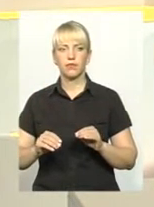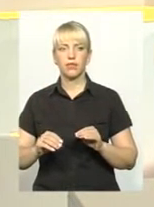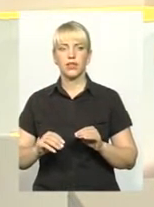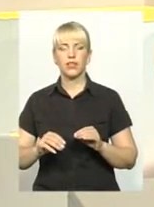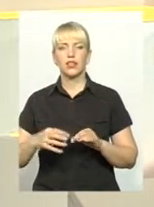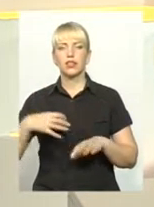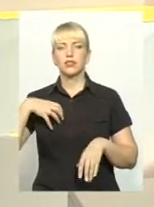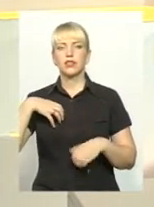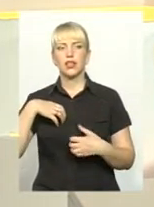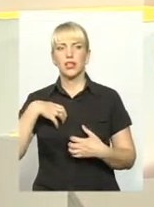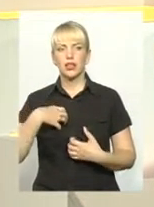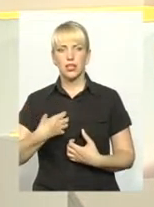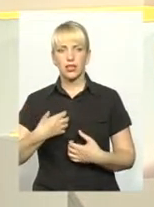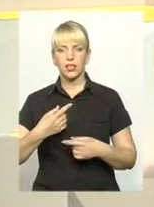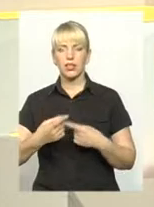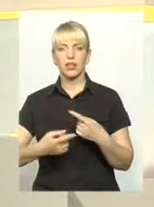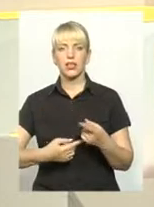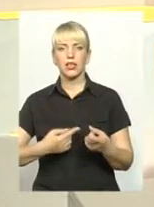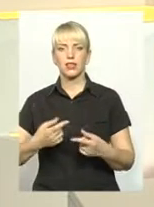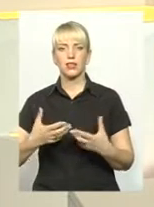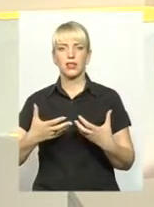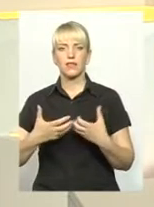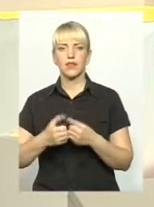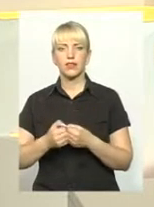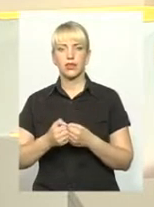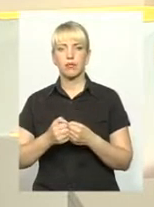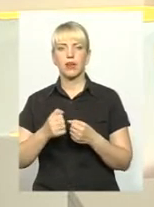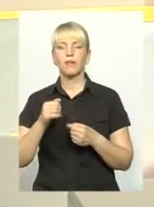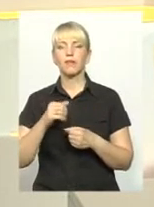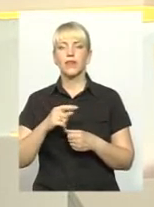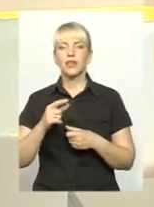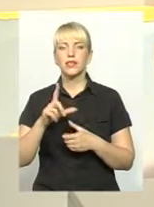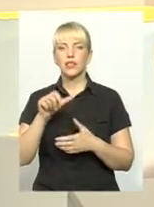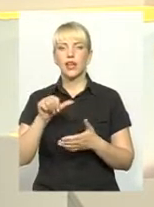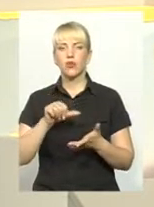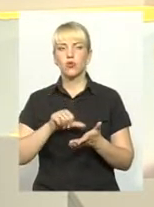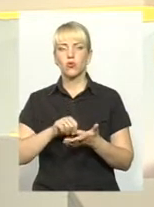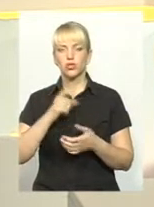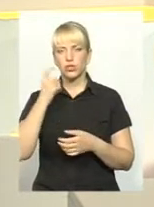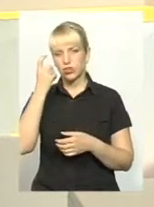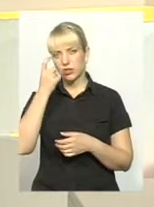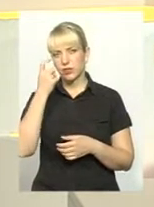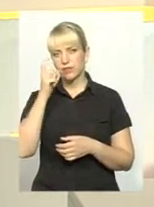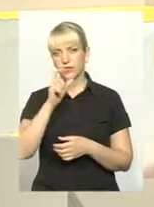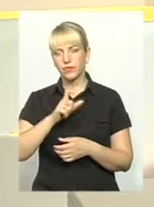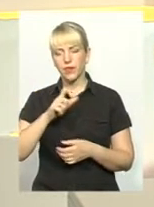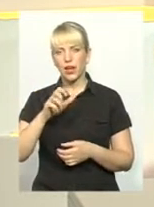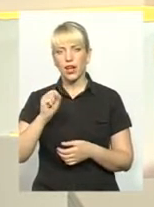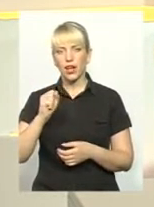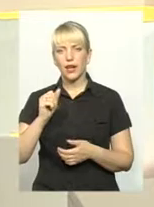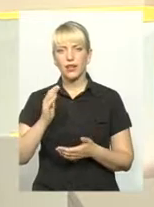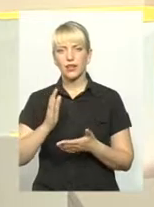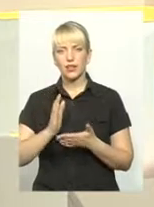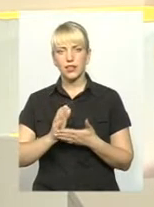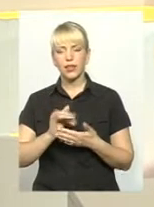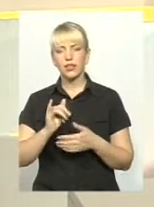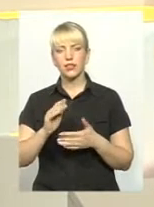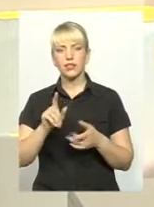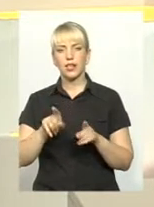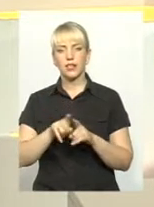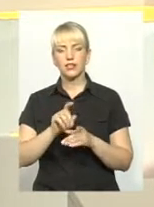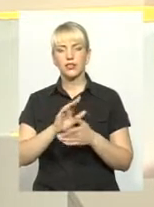гірких наслідків ДТП за участю нетверезих водіїв. З іншого боку, ми маємо і